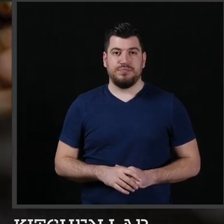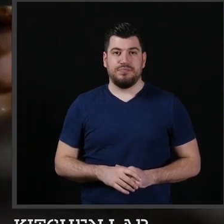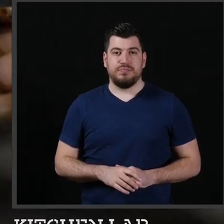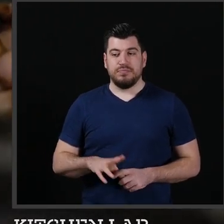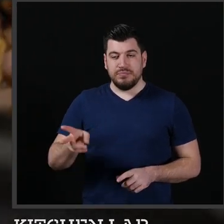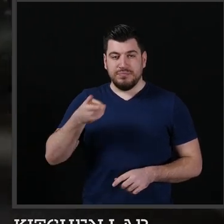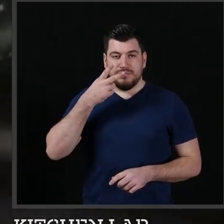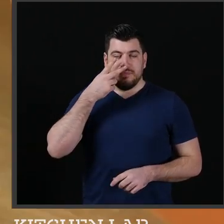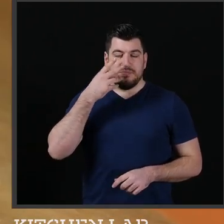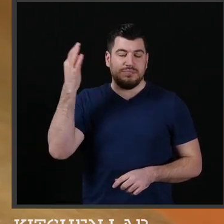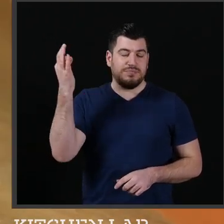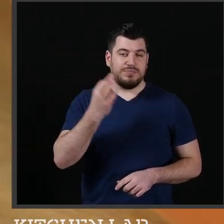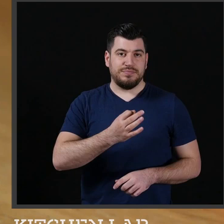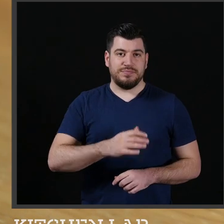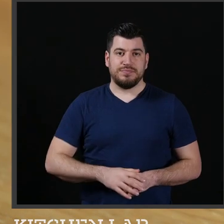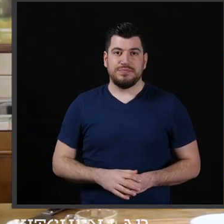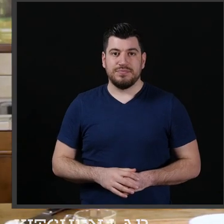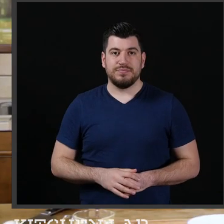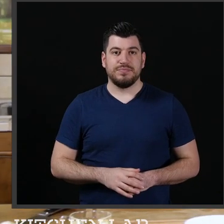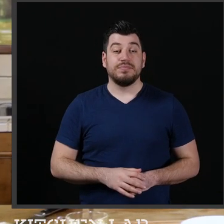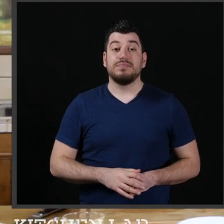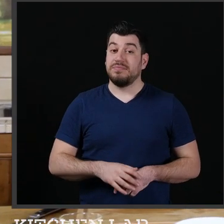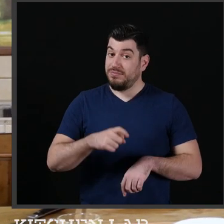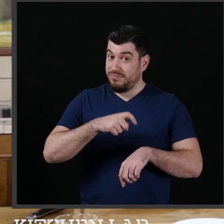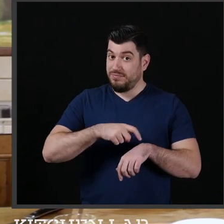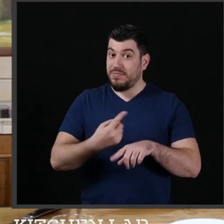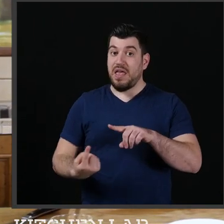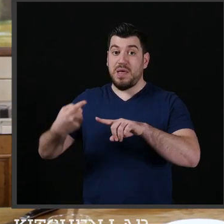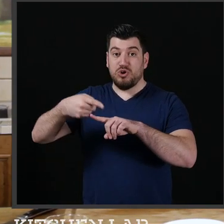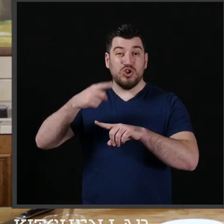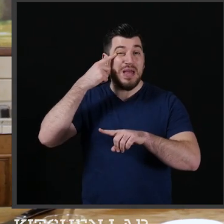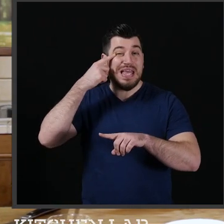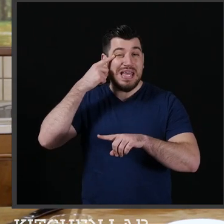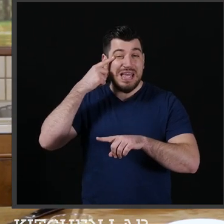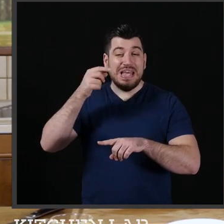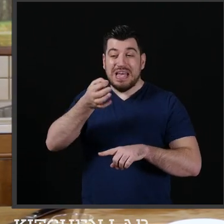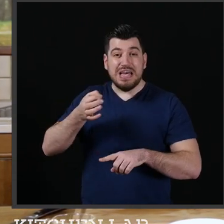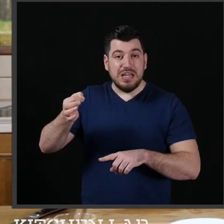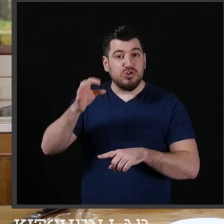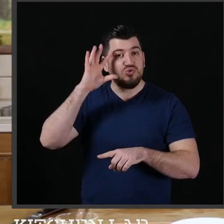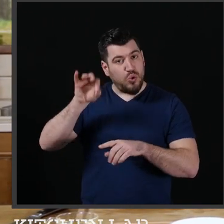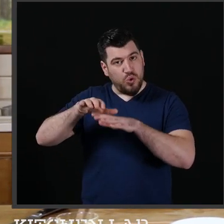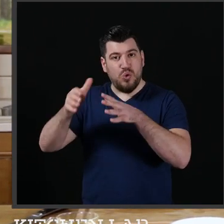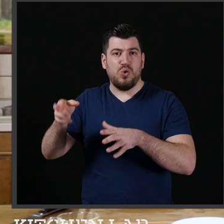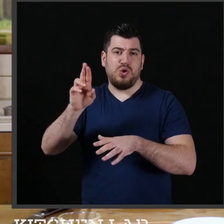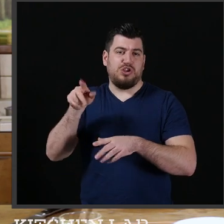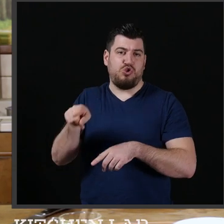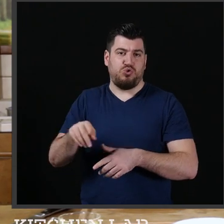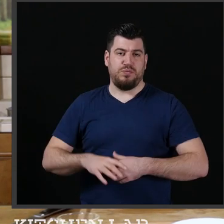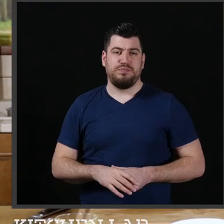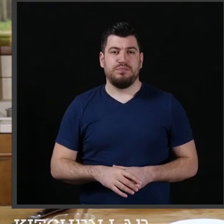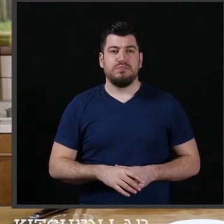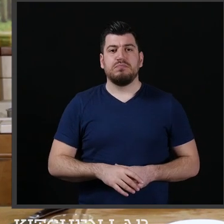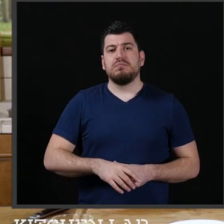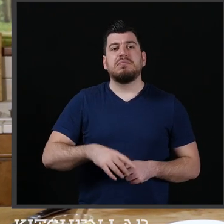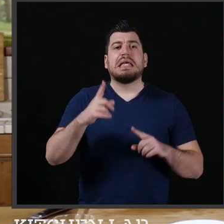Μυρίζει τόσο ωραία. Λοιπόν, και ήρθε η ώρα να προσθέσουμε το ρύζι για ριζότο. Μπορείτε να βάλετε αρμπόριο, μπιελό λινάνο ή καρναρόλι.